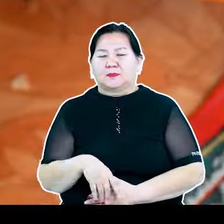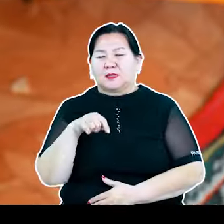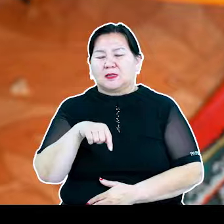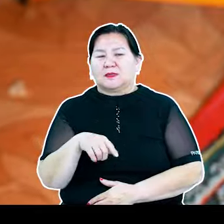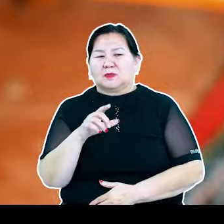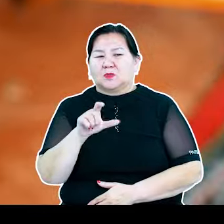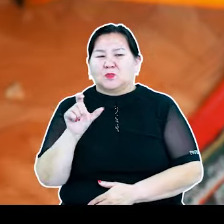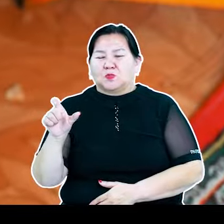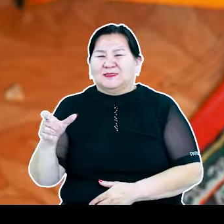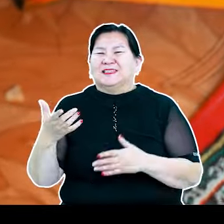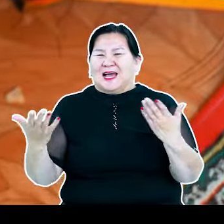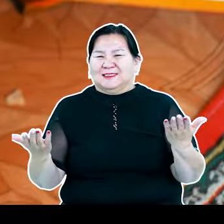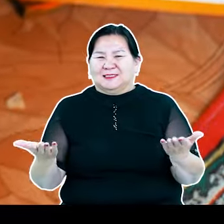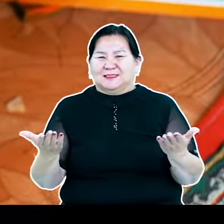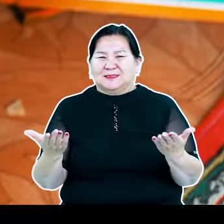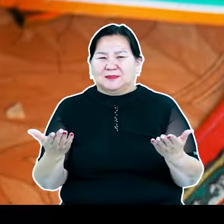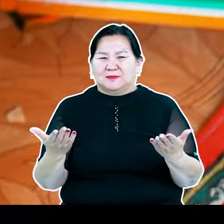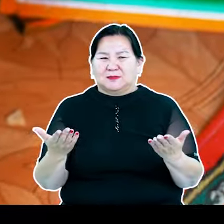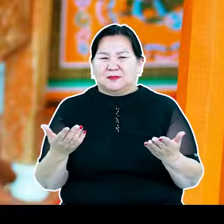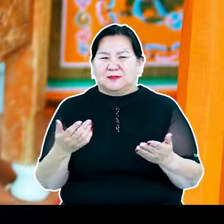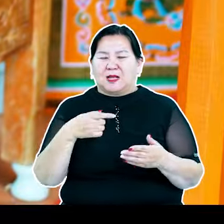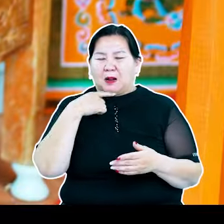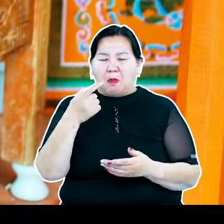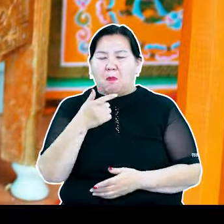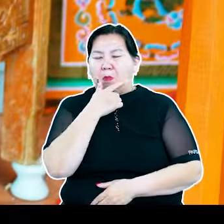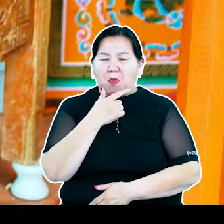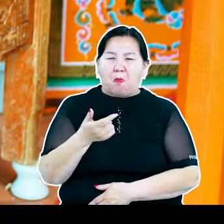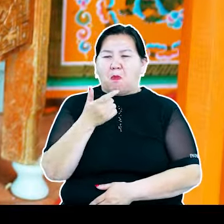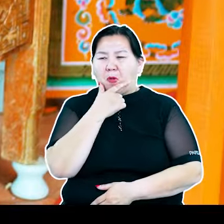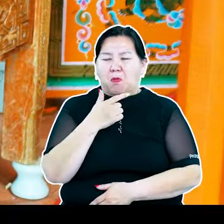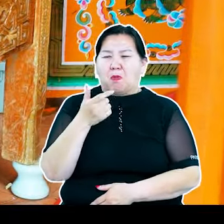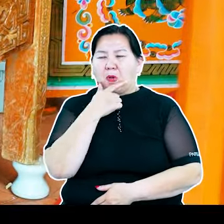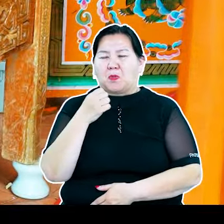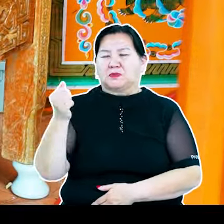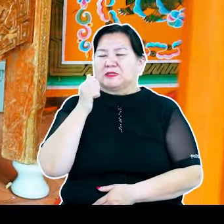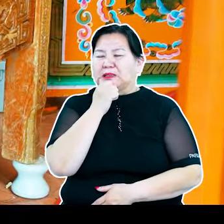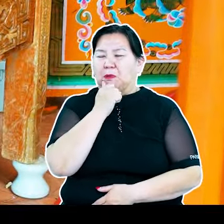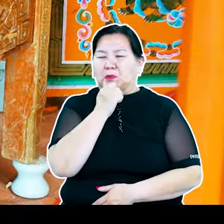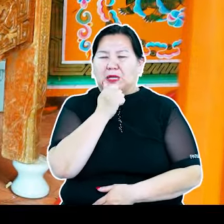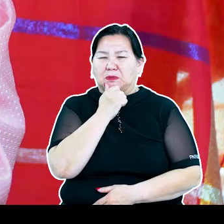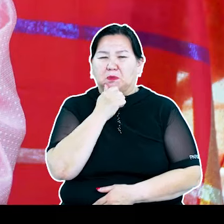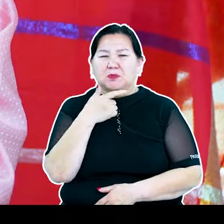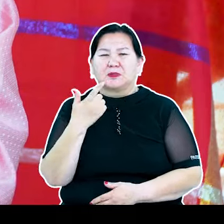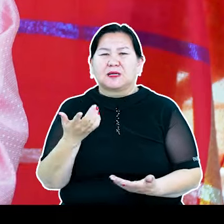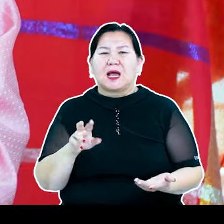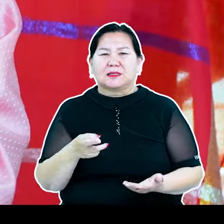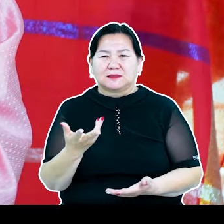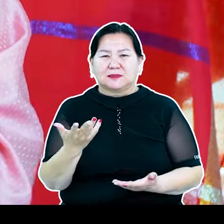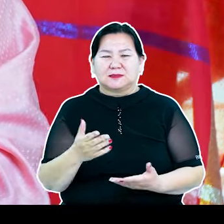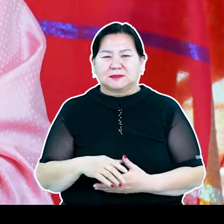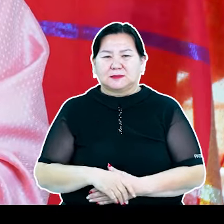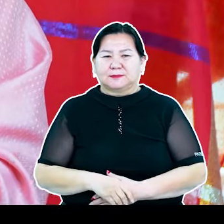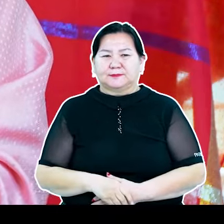Энэ хүмүүс яац юм бэ? Бүгд л чадахгүй нэ, болохгүй нэ гэж шалтгаан хэлээд тахь.